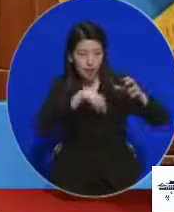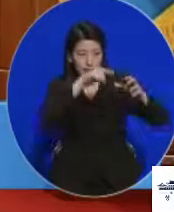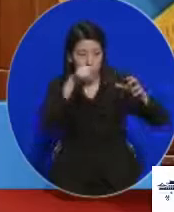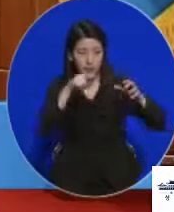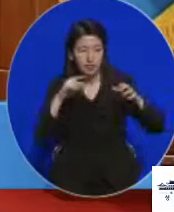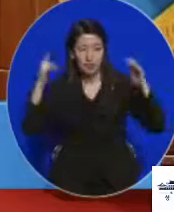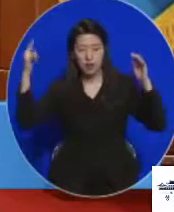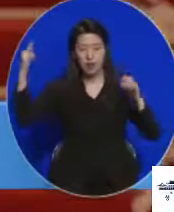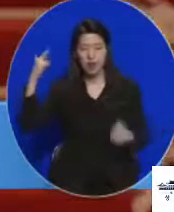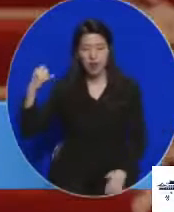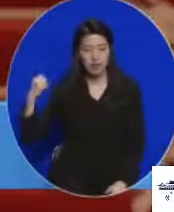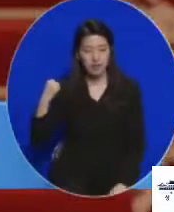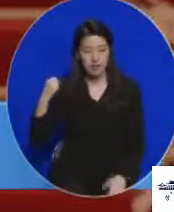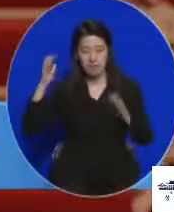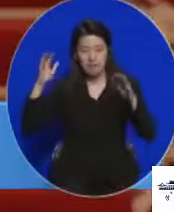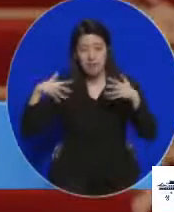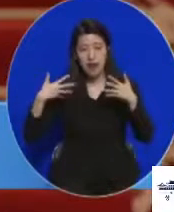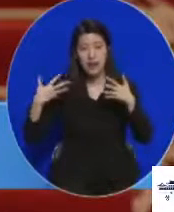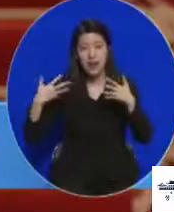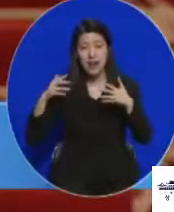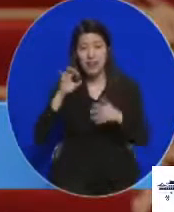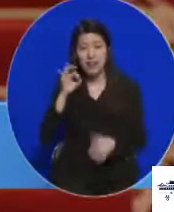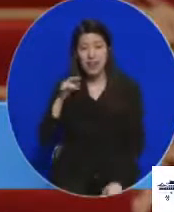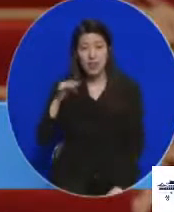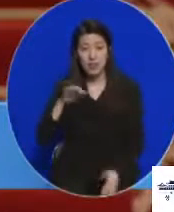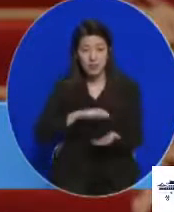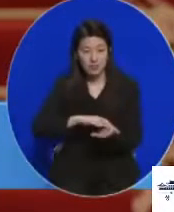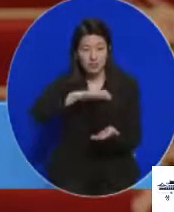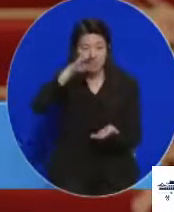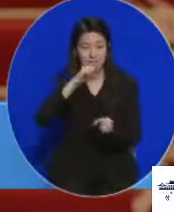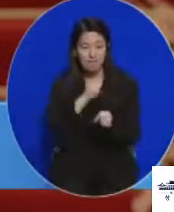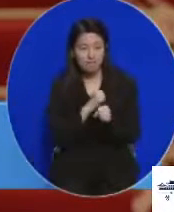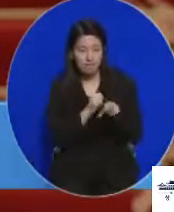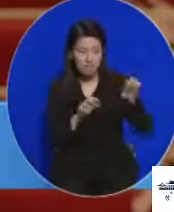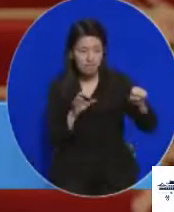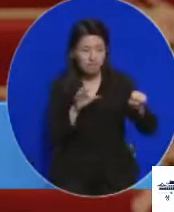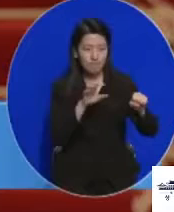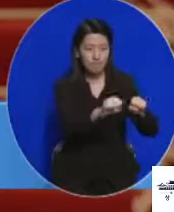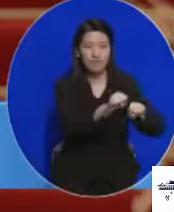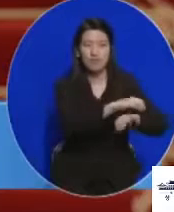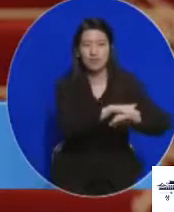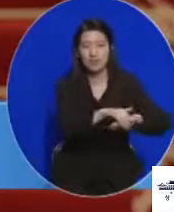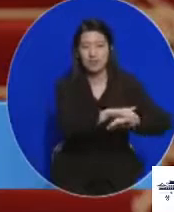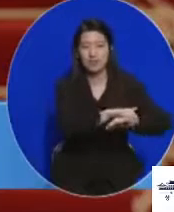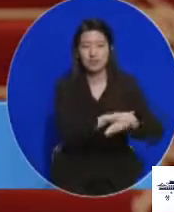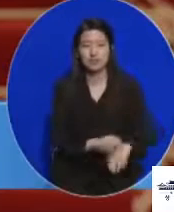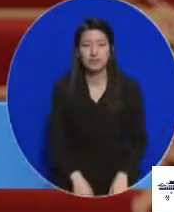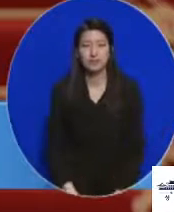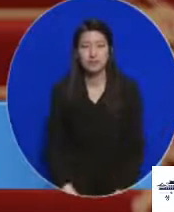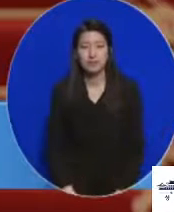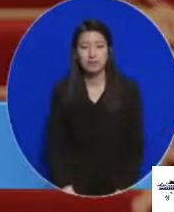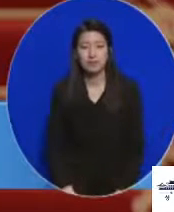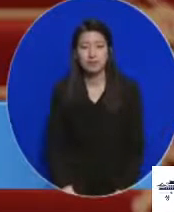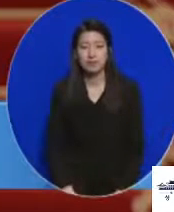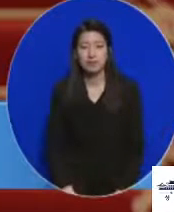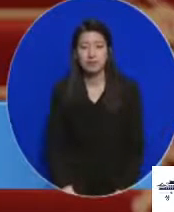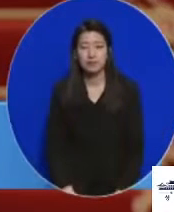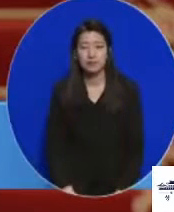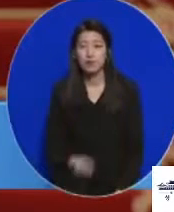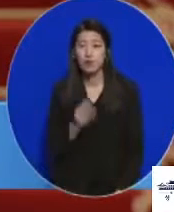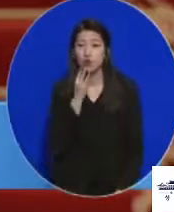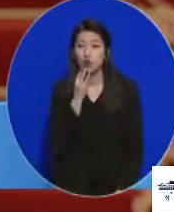나가겠습니다 오는 올 서울에서 열리는 제 2차 b 4g 정상회의가